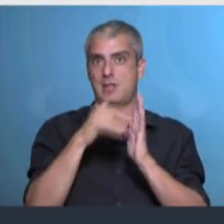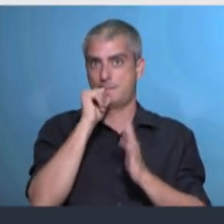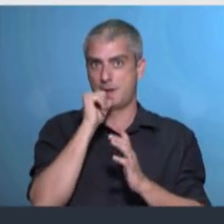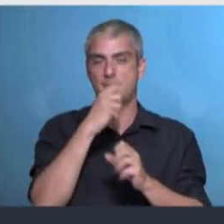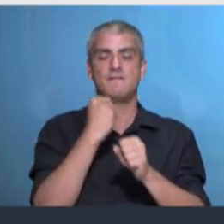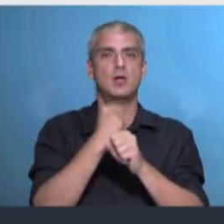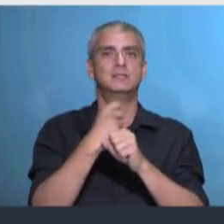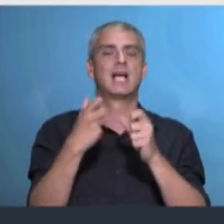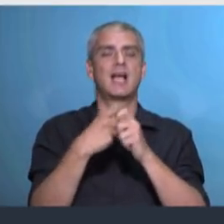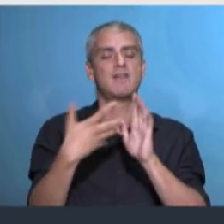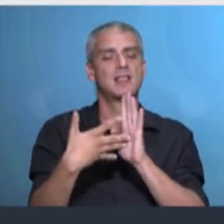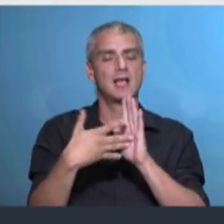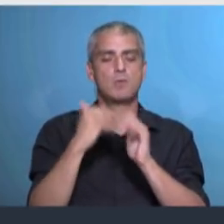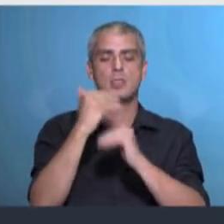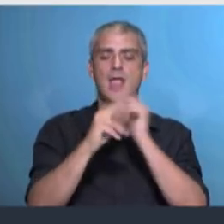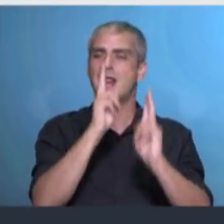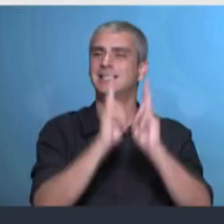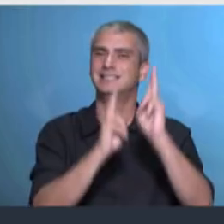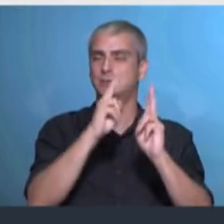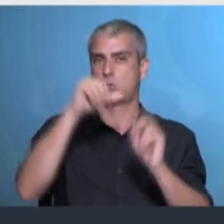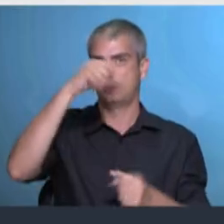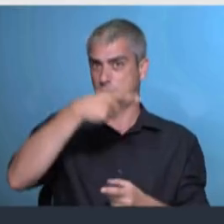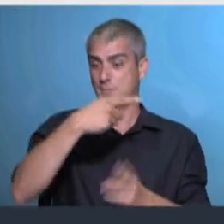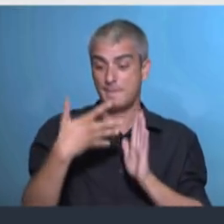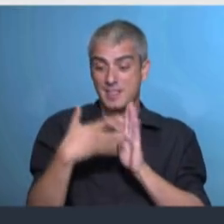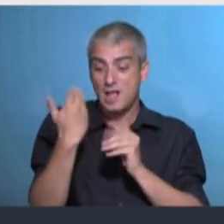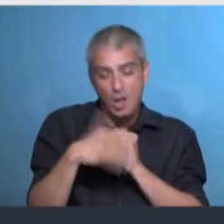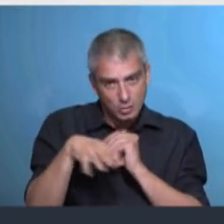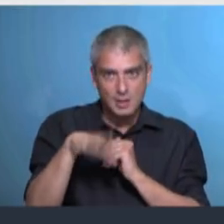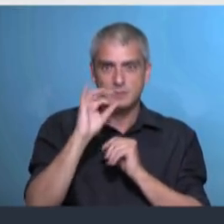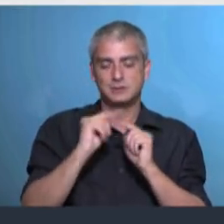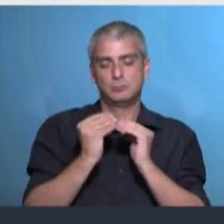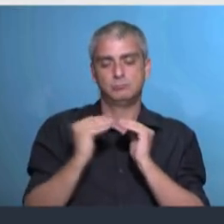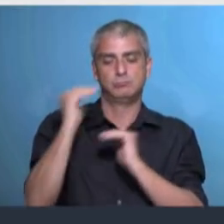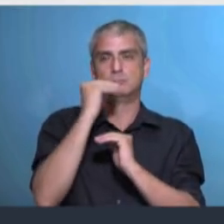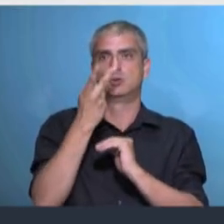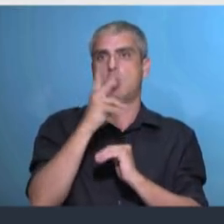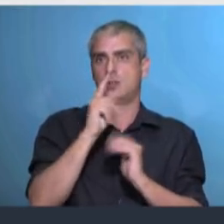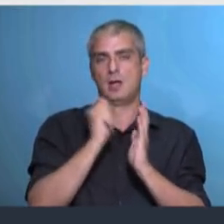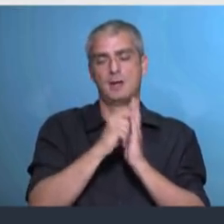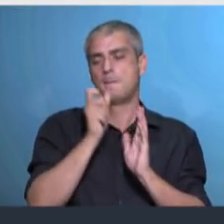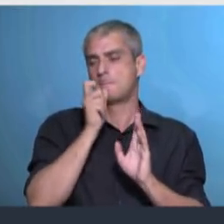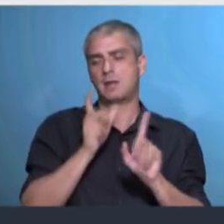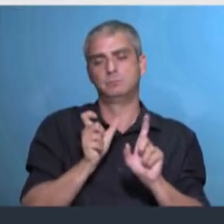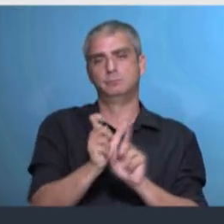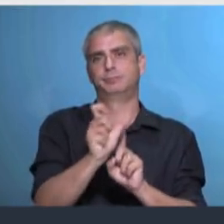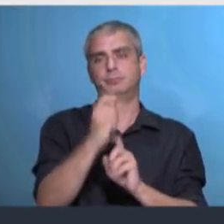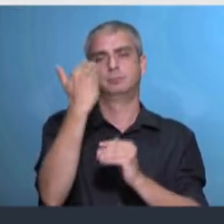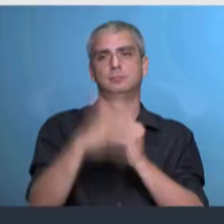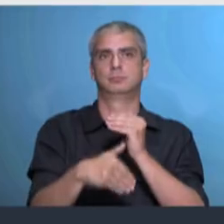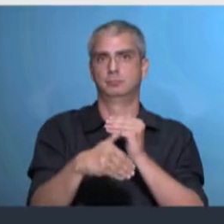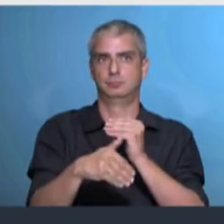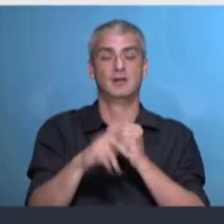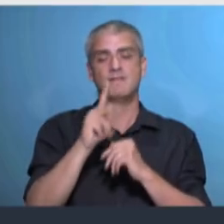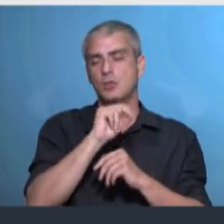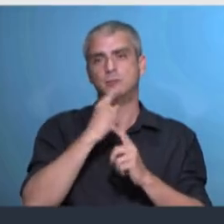מבצעת החברה דגימות בתהליך הייצור. בבדיקה האחרונה נתגלתה חריגה מהתקן, כניסת המים למפעל הופסקה מיד,